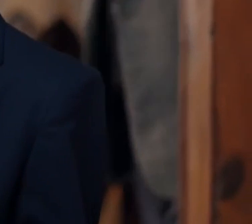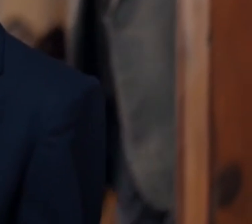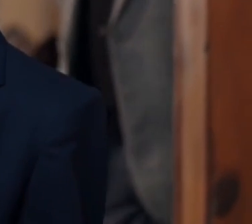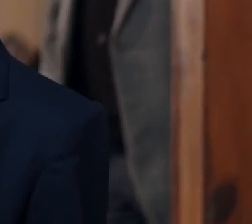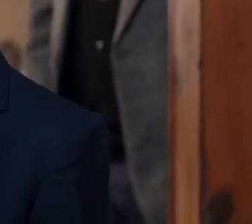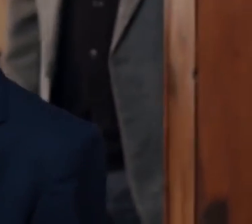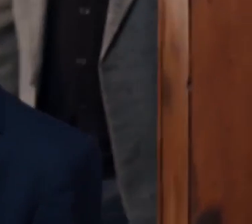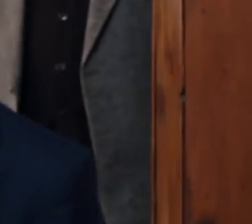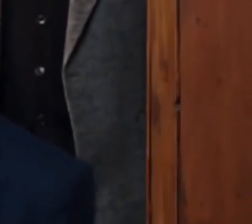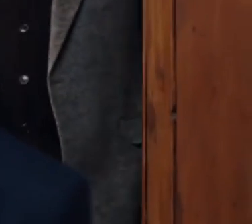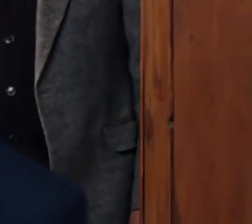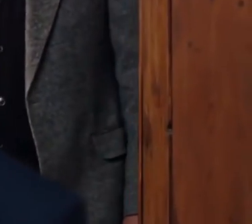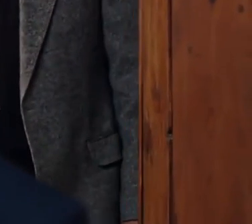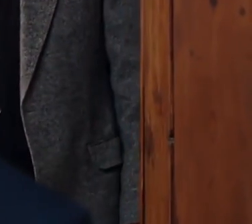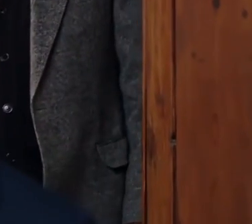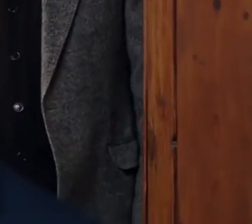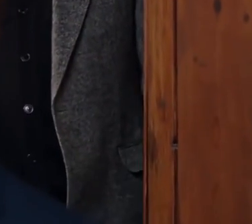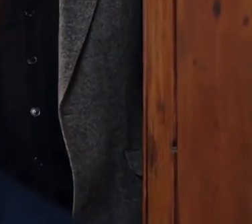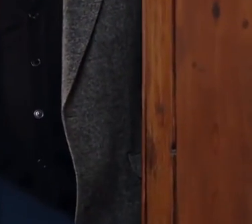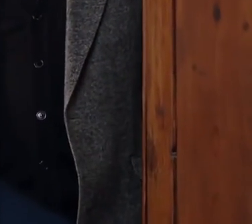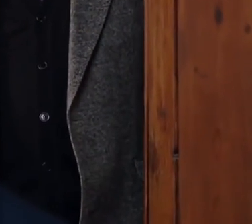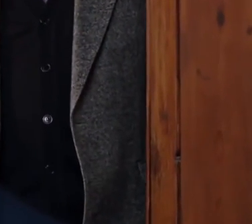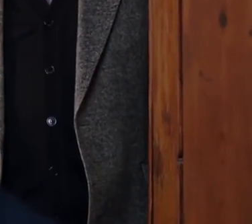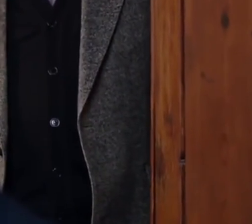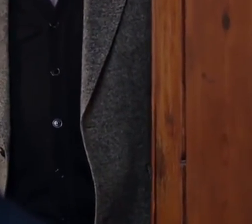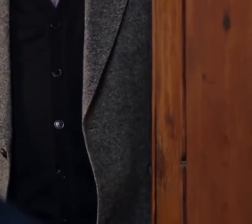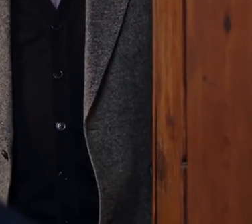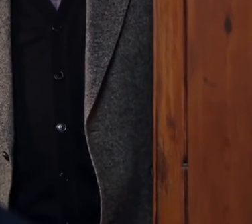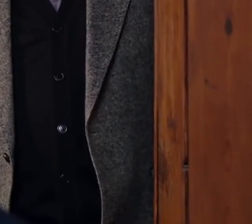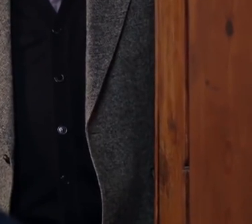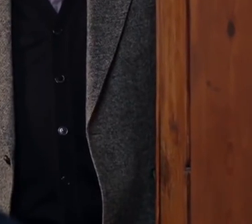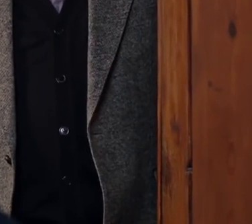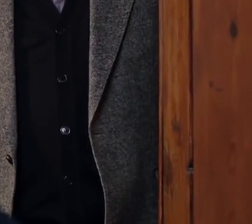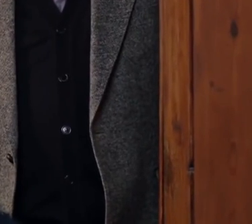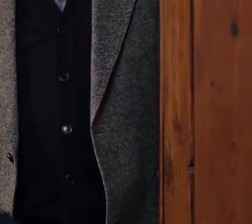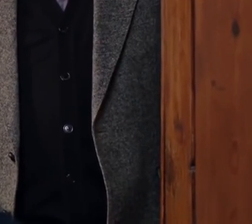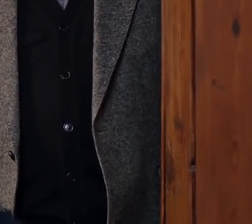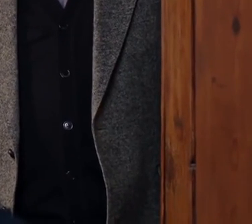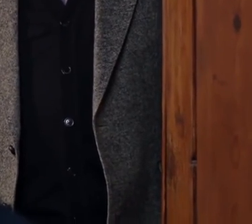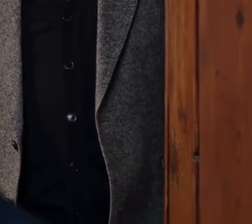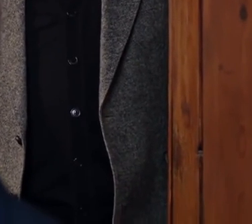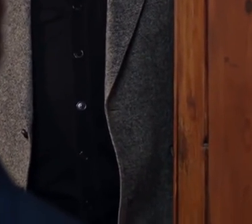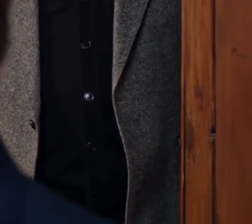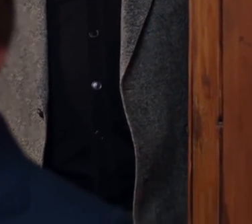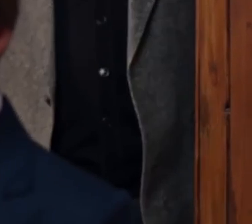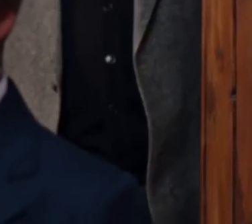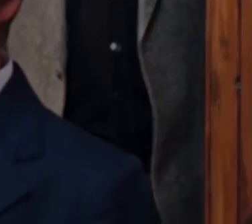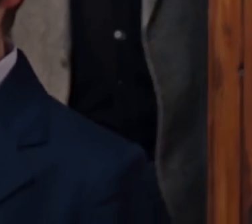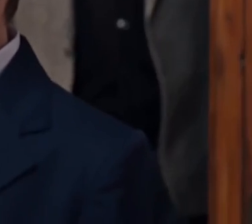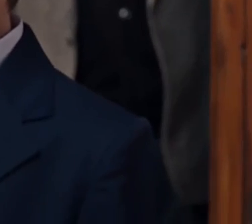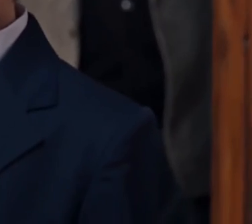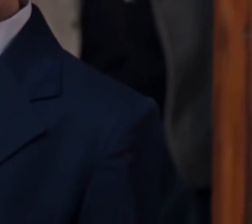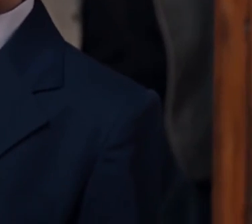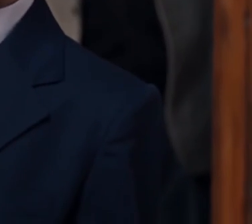Arda konakta, üstünde lacivert bir takım elbiseyle durmuş, elindeki çerçeveli fotoğrafa bakıyordu. Ejder odanın açık kapısında